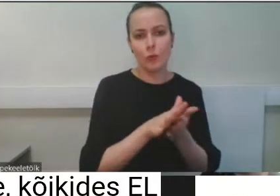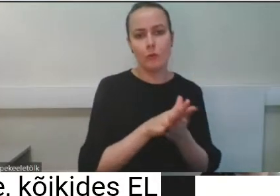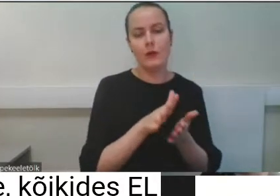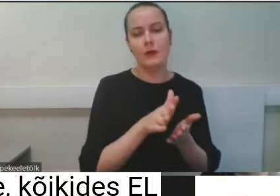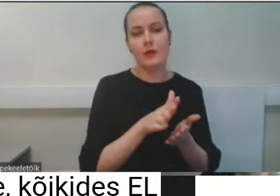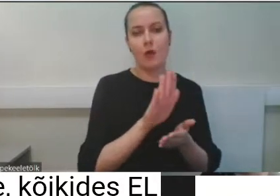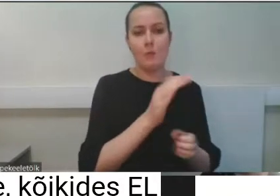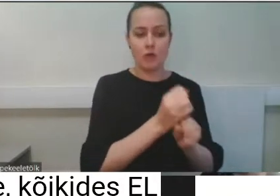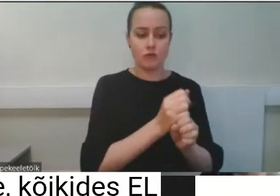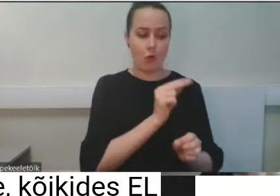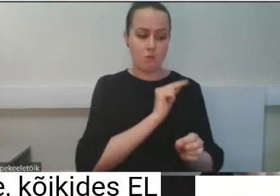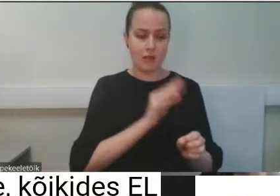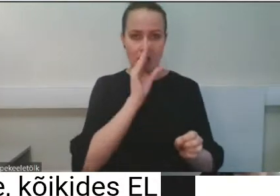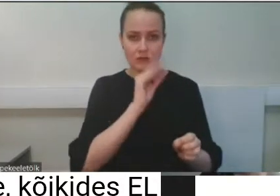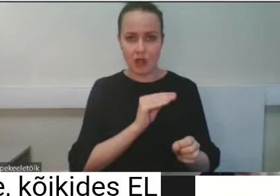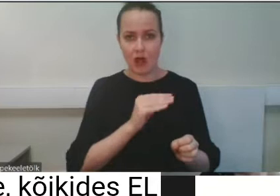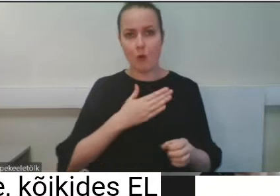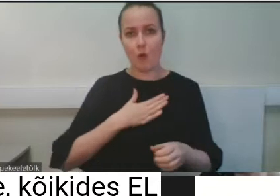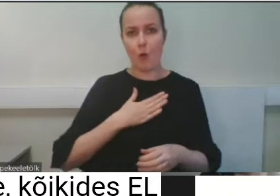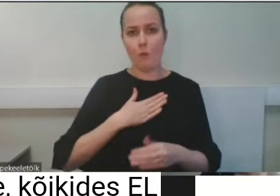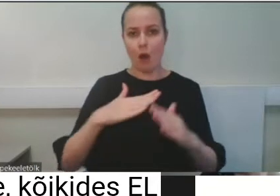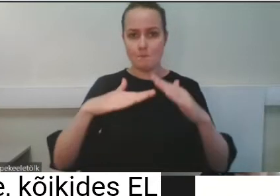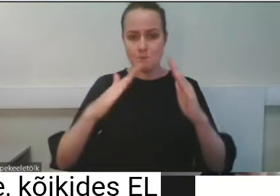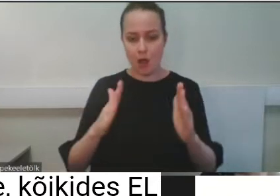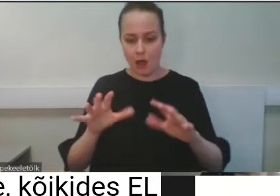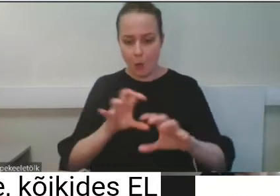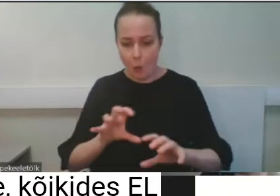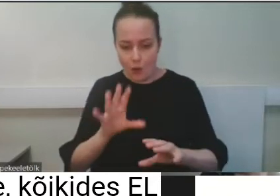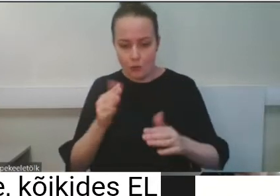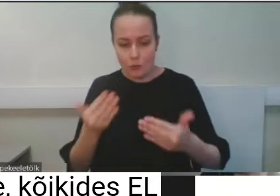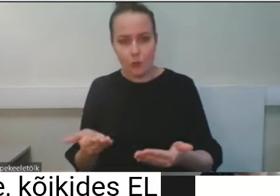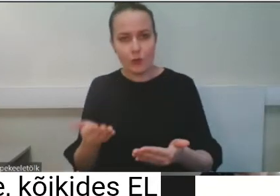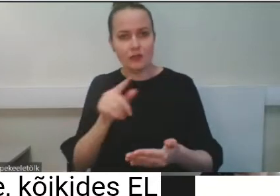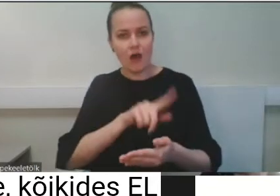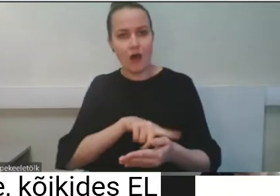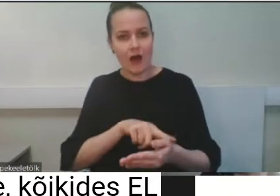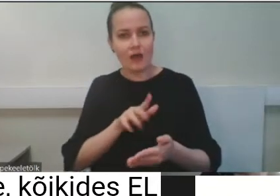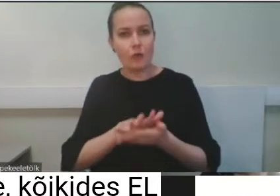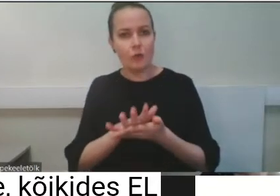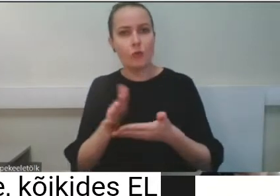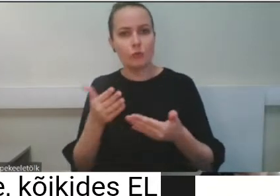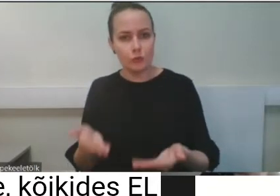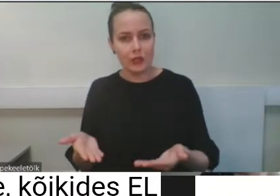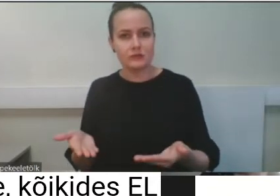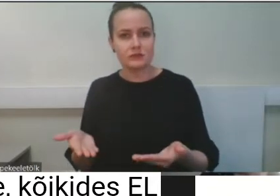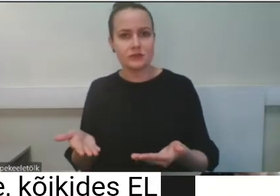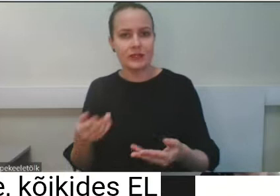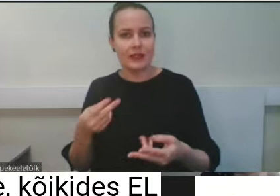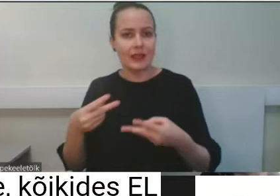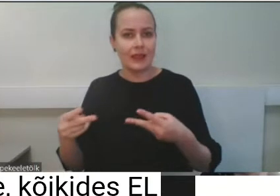Siis veel üks oluline andmeallikas on ajakasutuse uuring, kus siis põhitähelepanu on sellel,